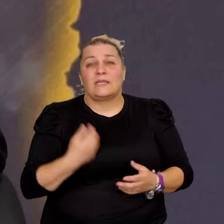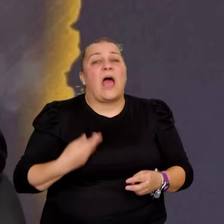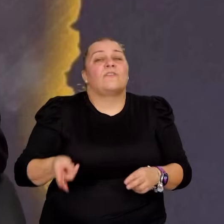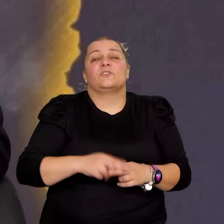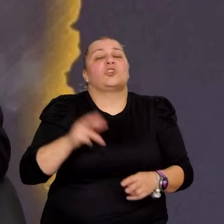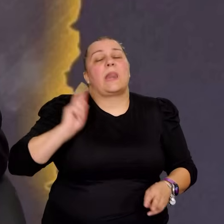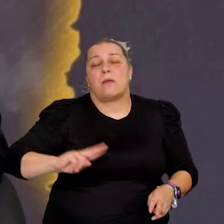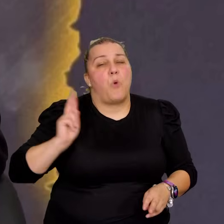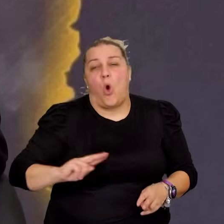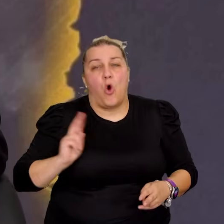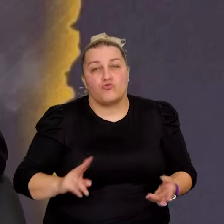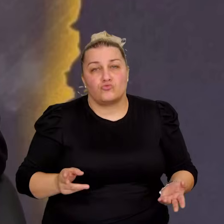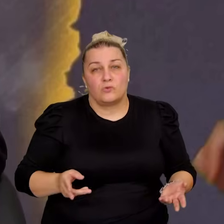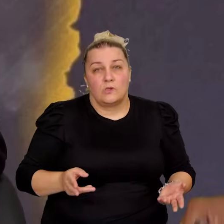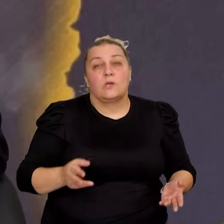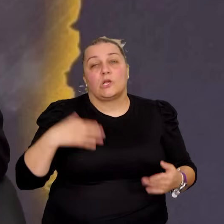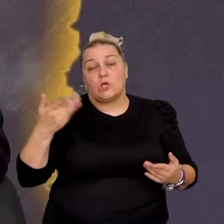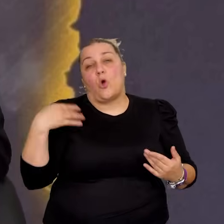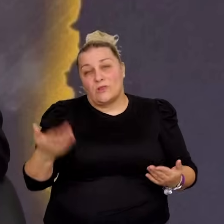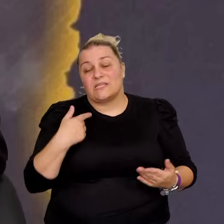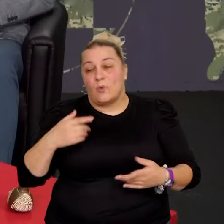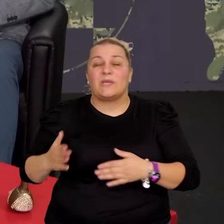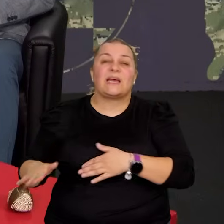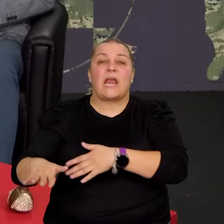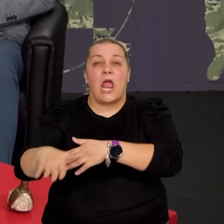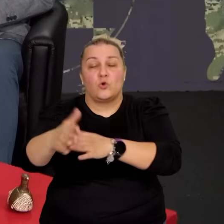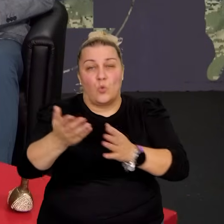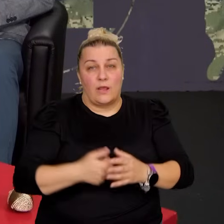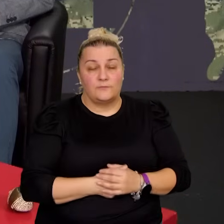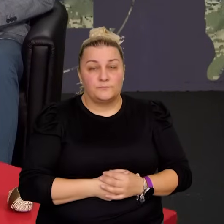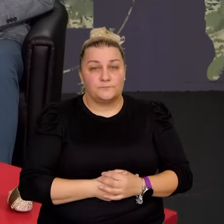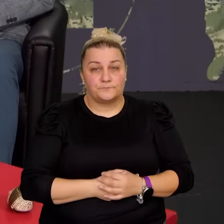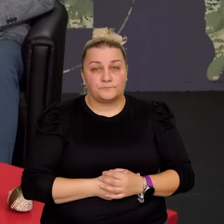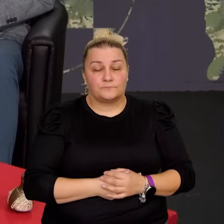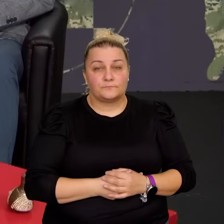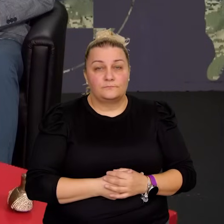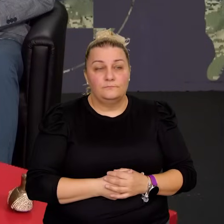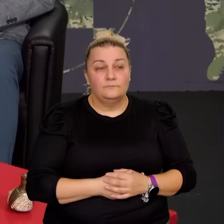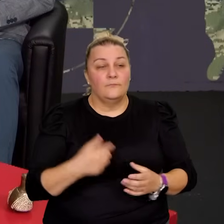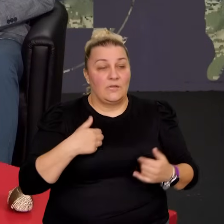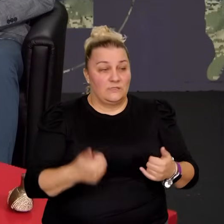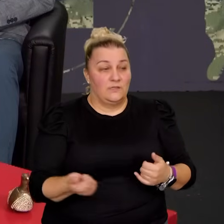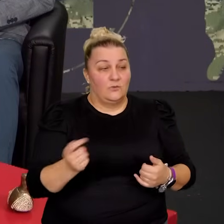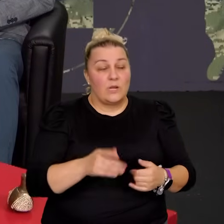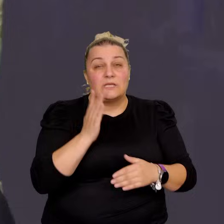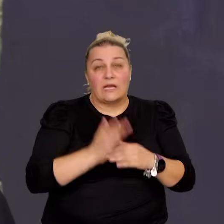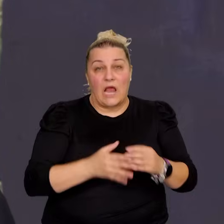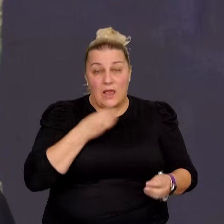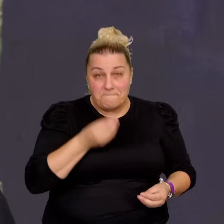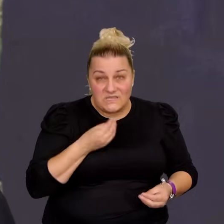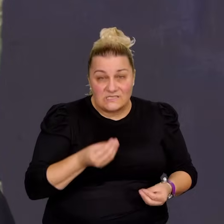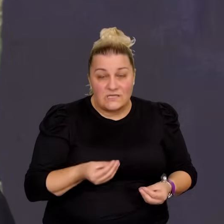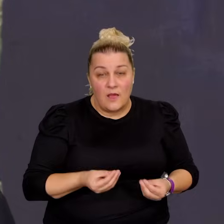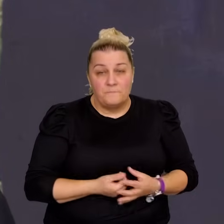Ne mogu više. I onda smo krenuli. Da, evo, bližimo se samom kraju